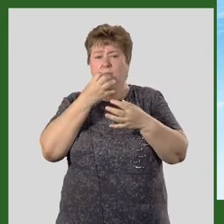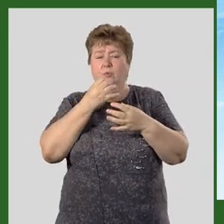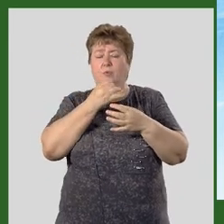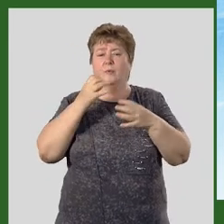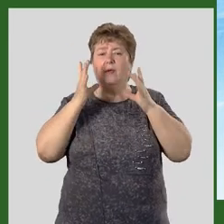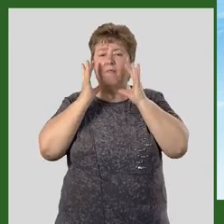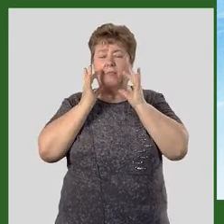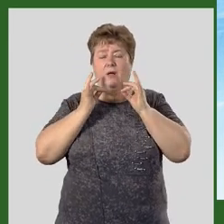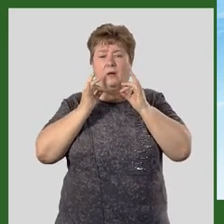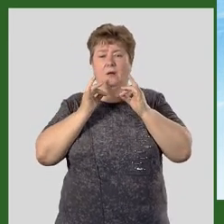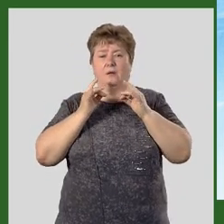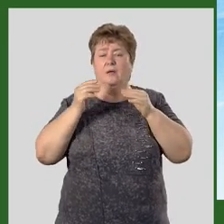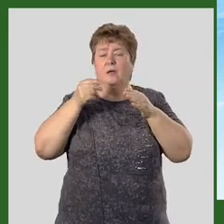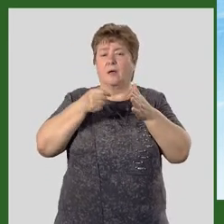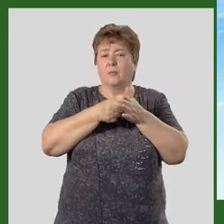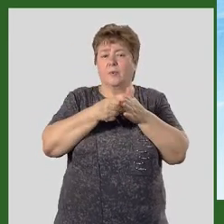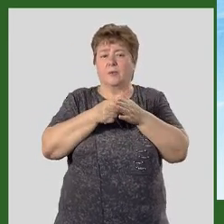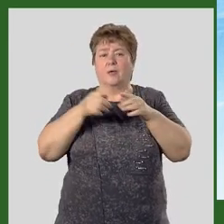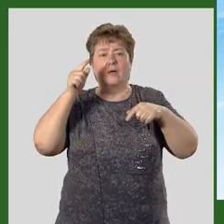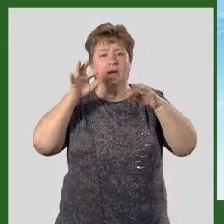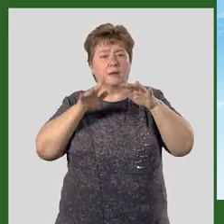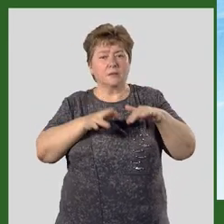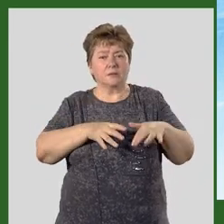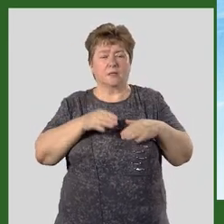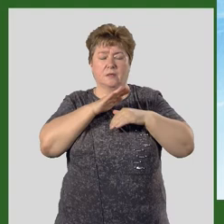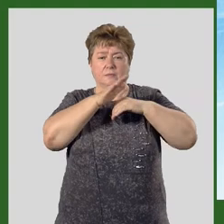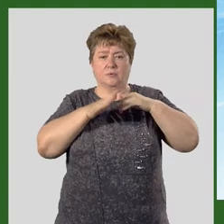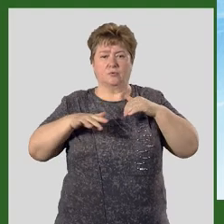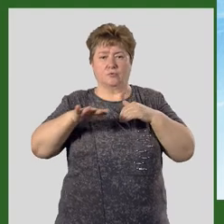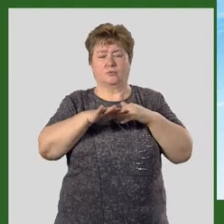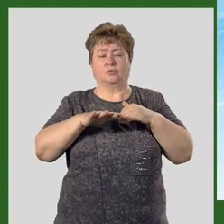и влагой, питает осадками сушу.